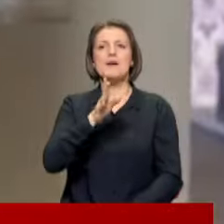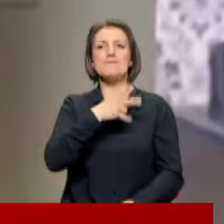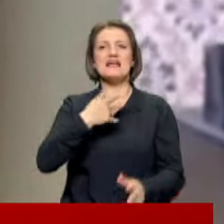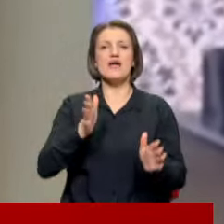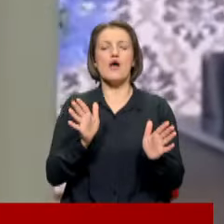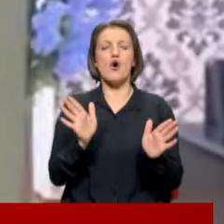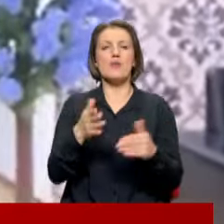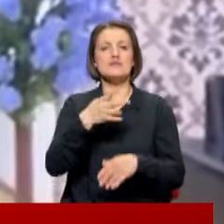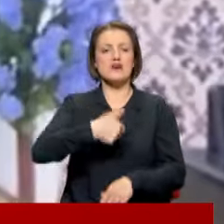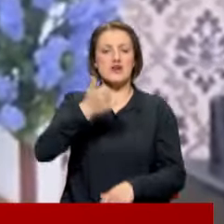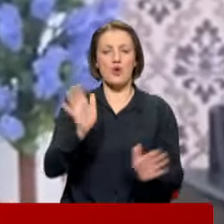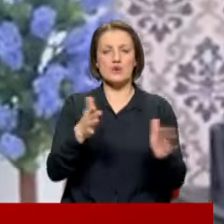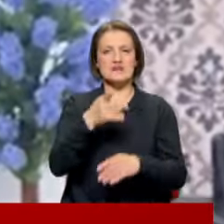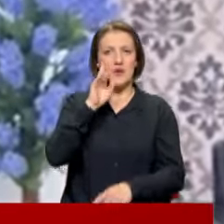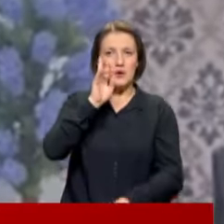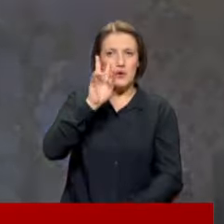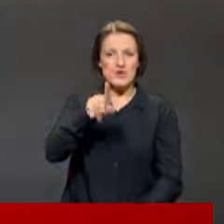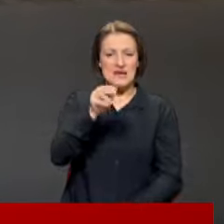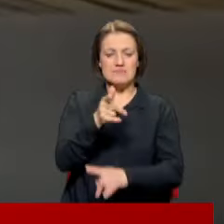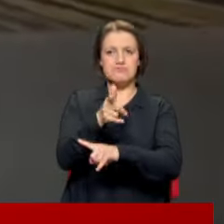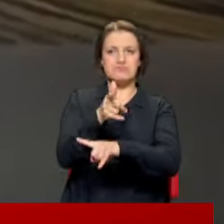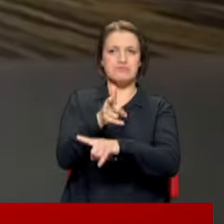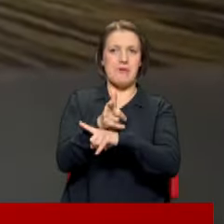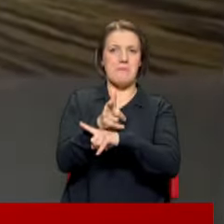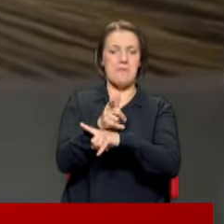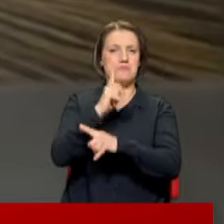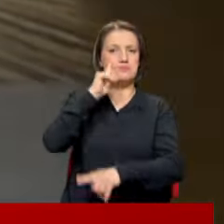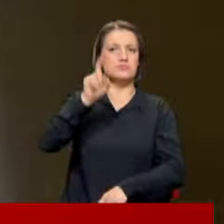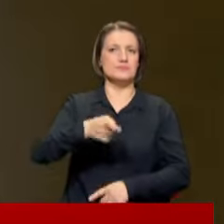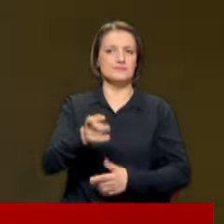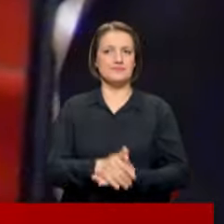görecek şekilde yerleştirilmiş olduğu tespit edildi.